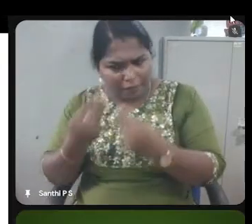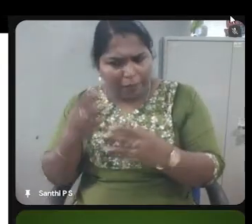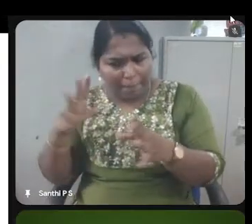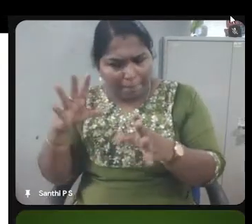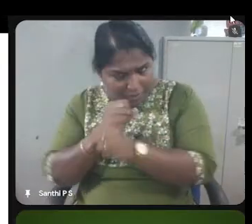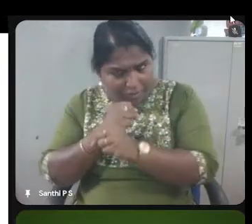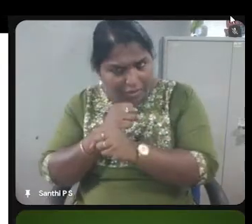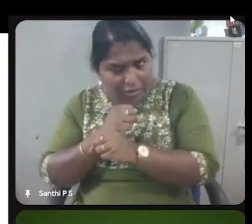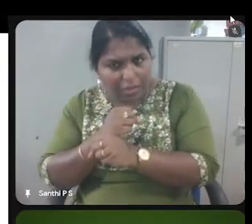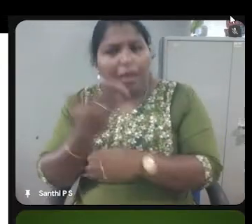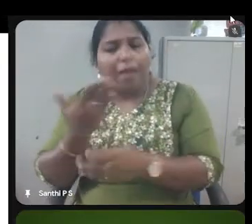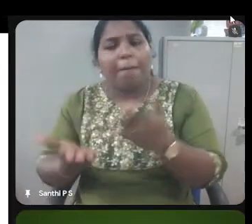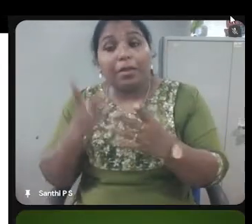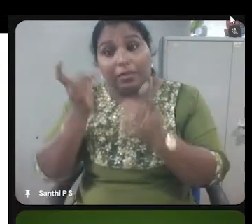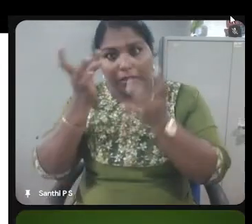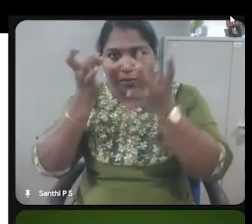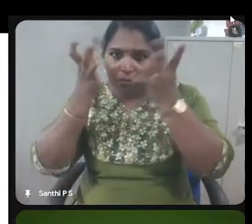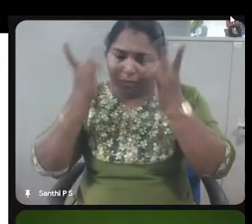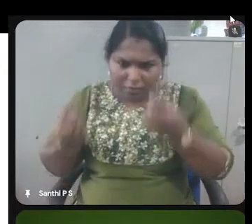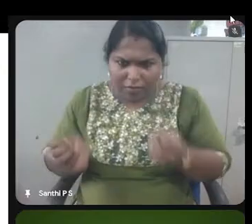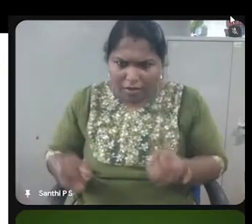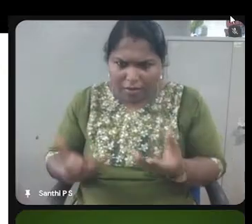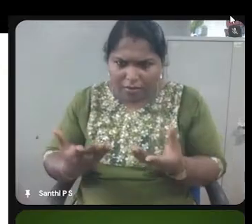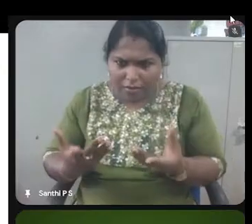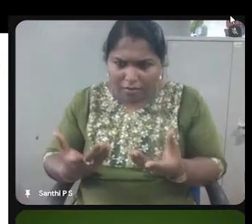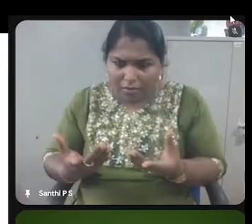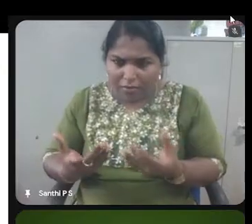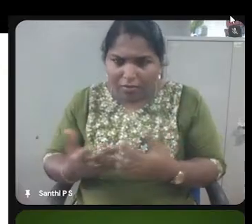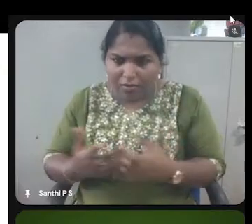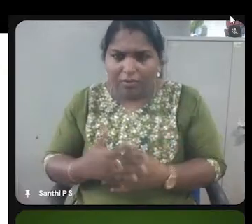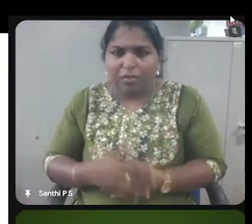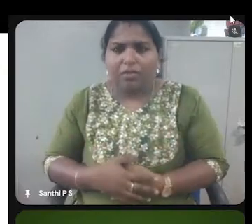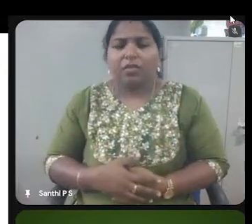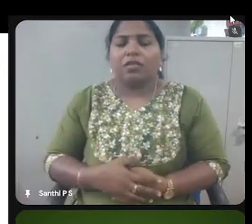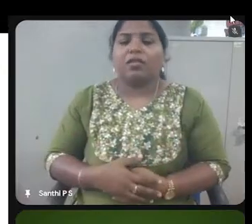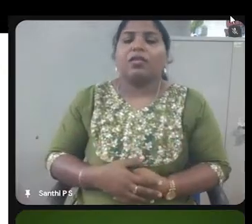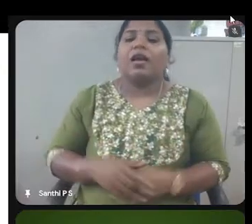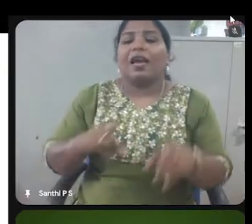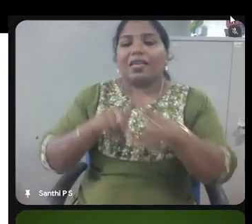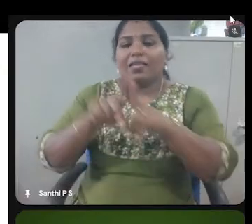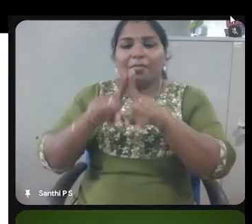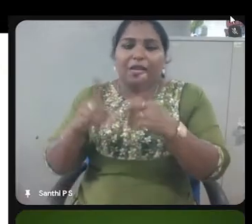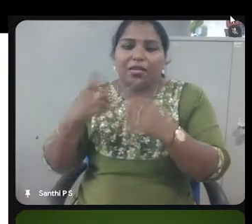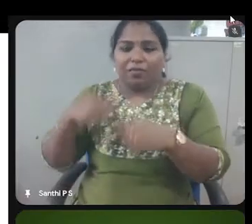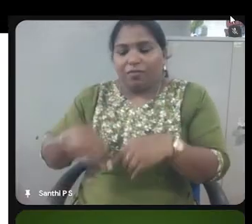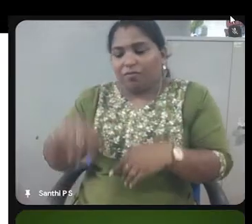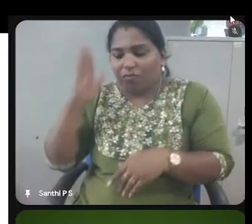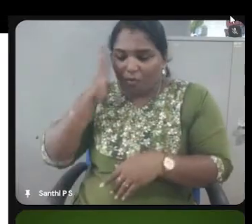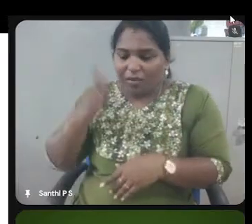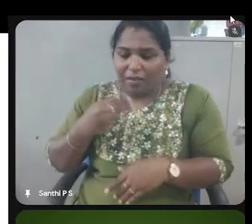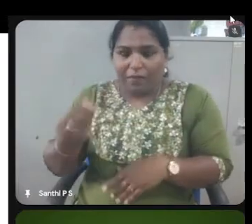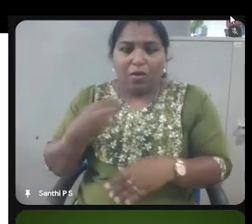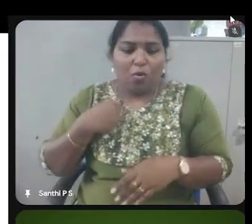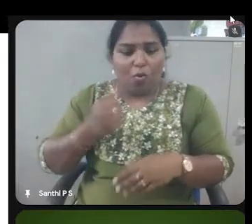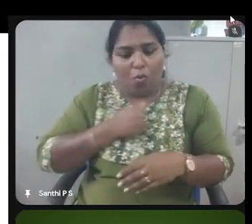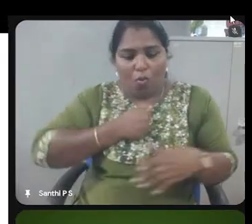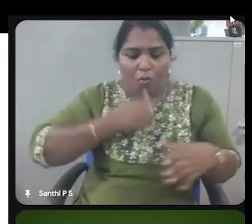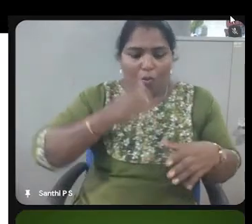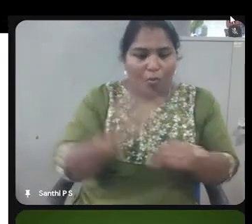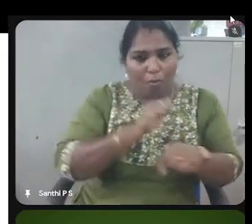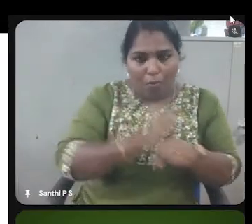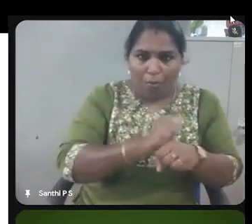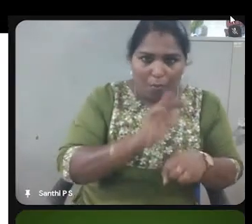കൊടുക്കാൻ നമ്മളൊരു കണ്ടീഷൻ ഏതൊരു സിറ്റുവേഷൻ കൊണ്ട് പറ്റണില്ല. ഇപ്പൊ നമുക്കൊന്ന് ഫോൺ കൊടുക്കാൻ പറ്റില്ല, അത്രയും തിരക്കാണ്. ജോലി സംബന്ധമായിട്ട് എന്തെങ്കിലും തിരക്കിൽ